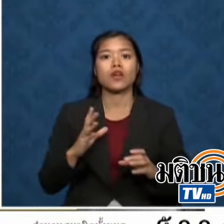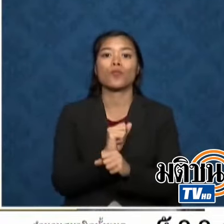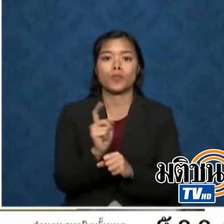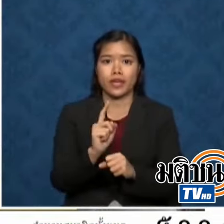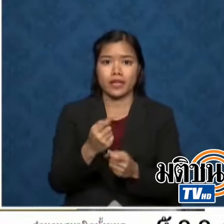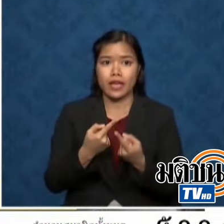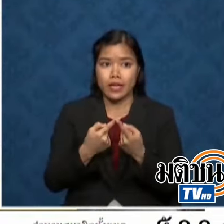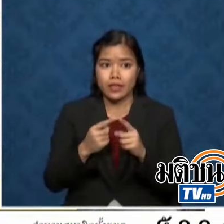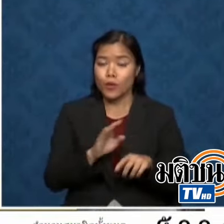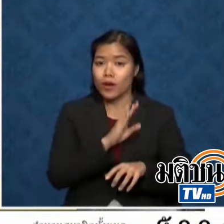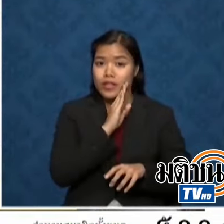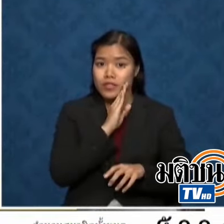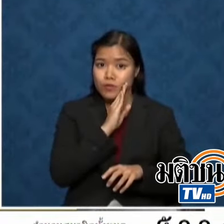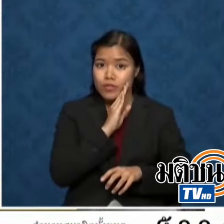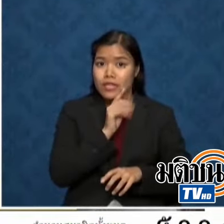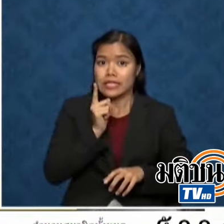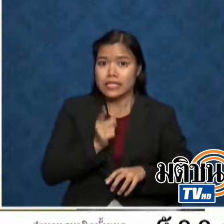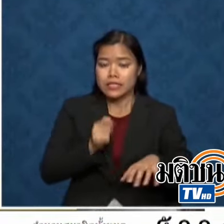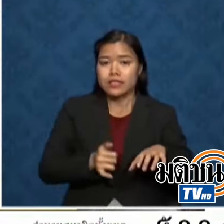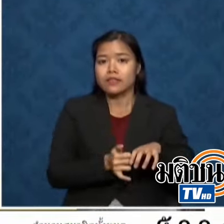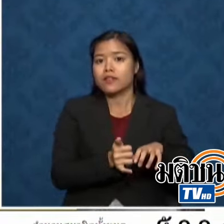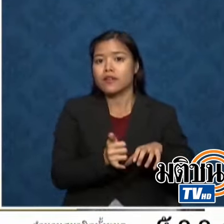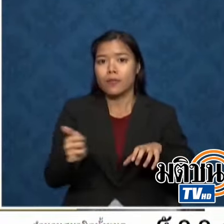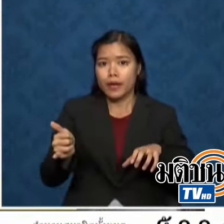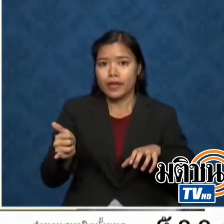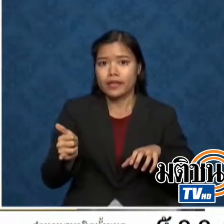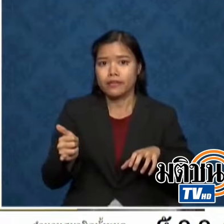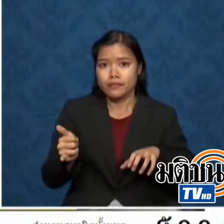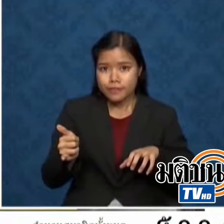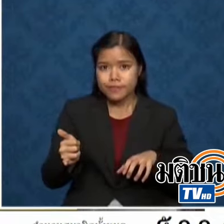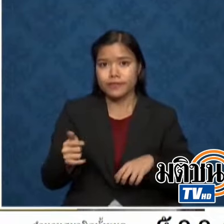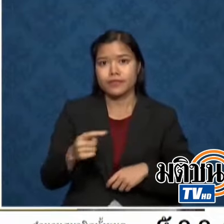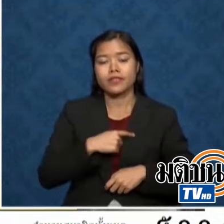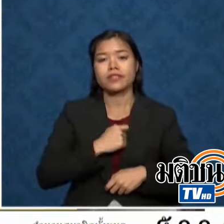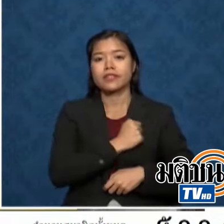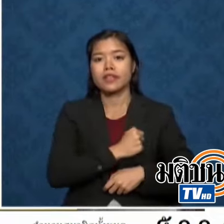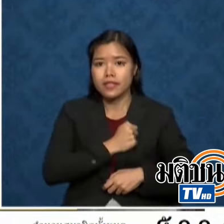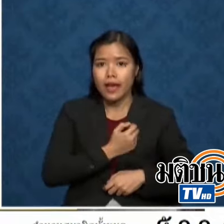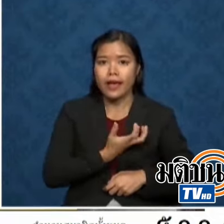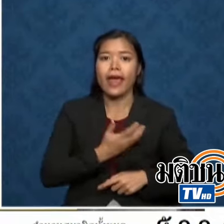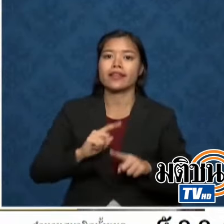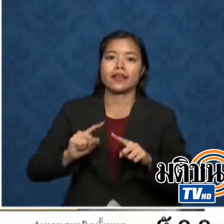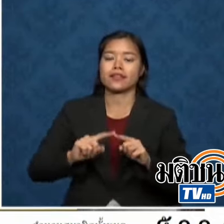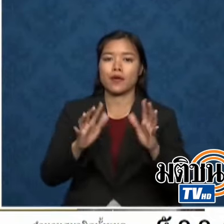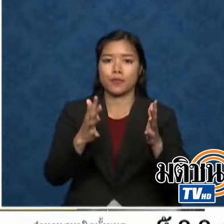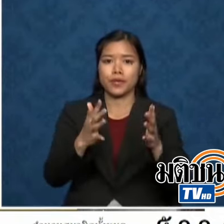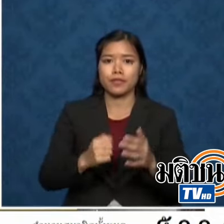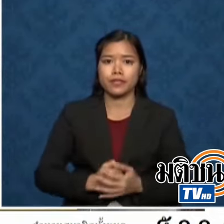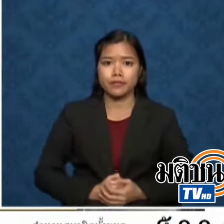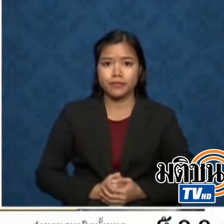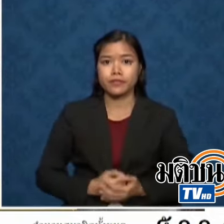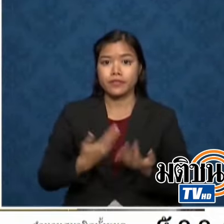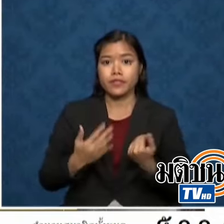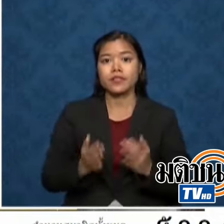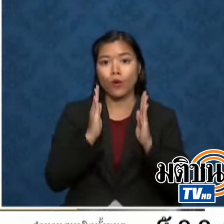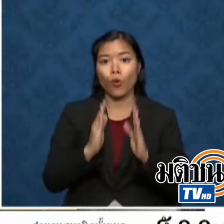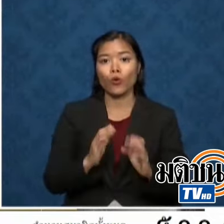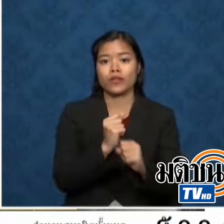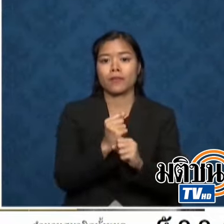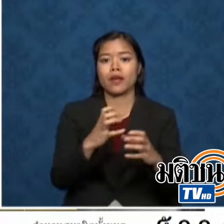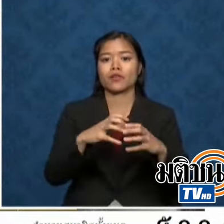ที่จะเดินจากไปอย่างผู้ชนะครับไม่ได้มีอะไรติดค้างใจอีกต่อไปยิ่งด้วยการเห็นการที่เพื่อนส.สที่